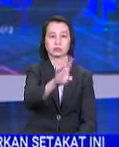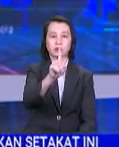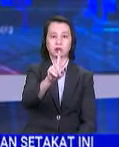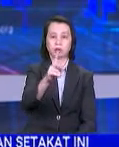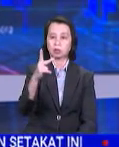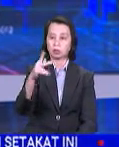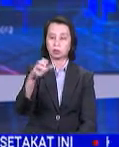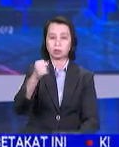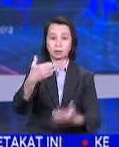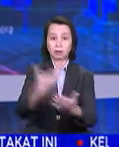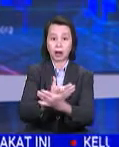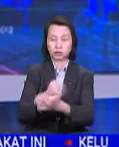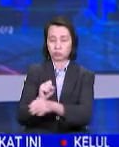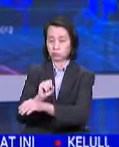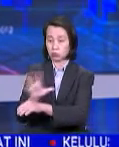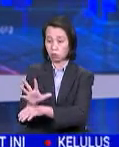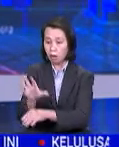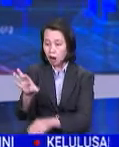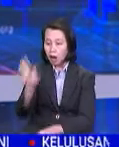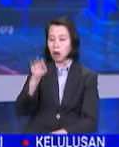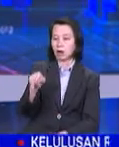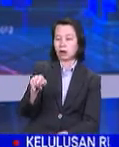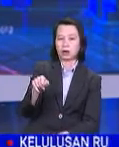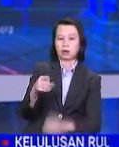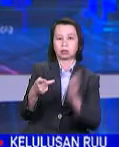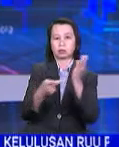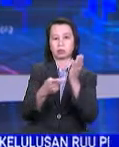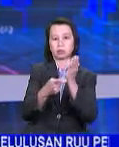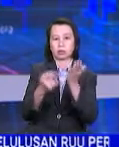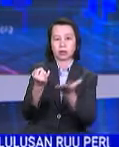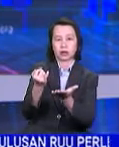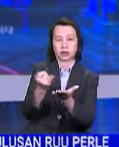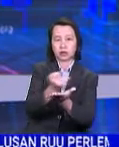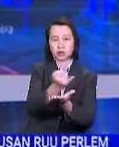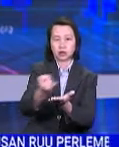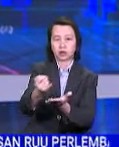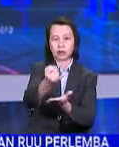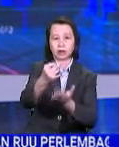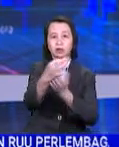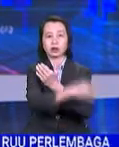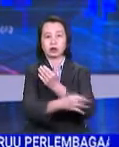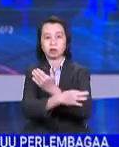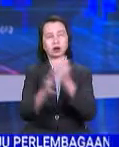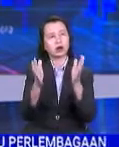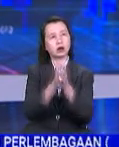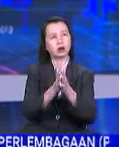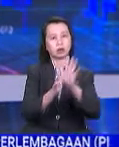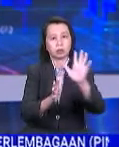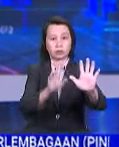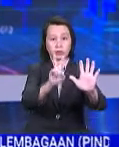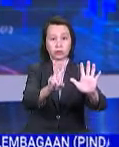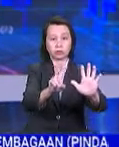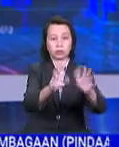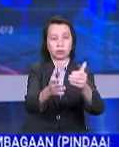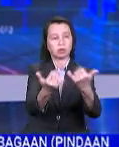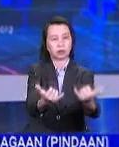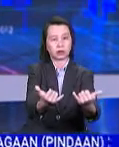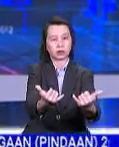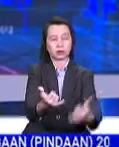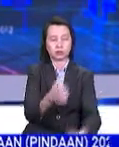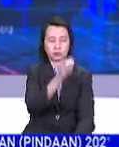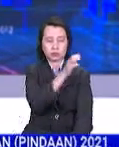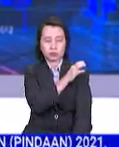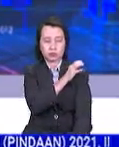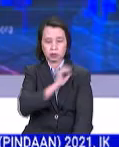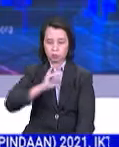41 kes baharu COVID-19 dikesan di Politeknik Nilai menjadikan keseluruhan 52 kes setakat ini.